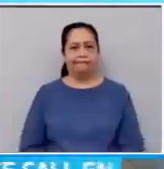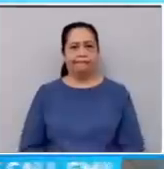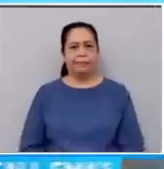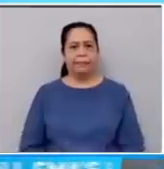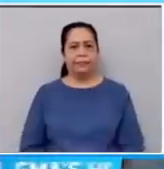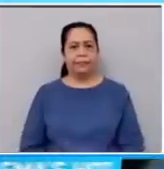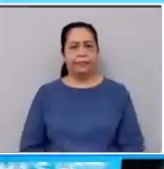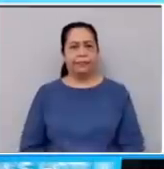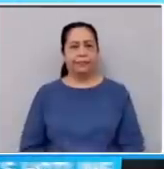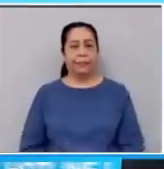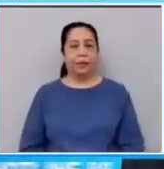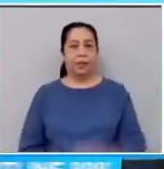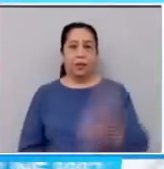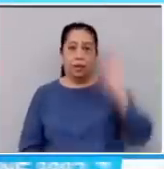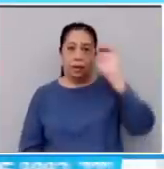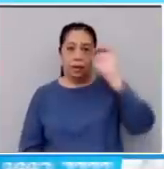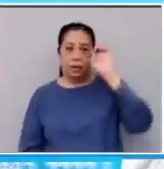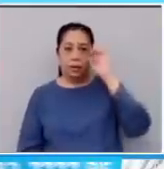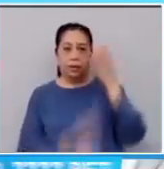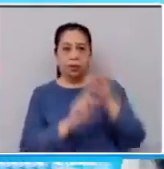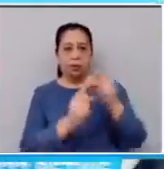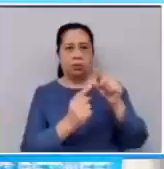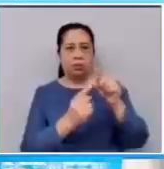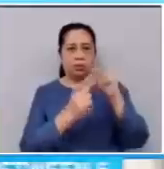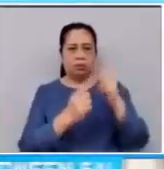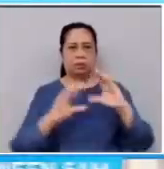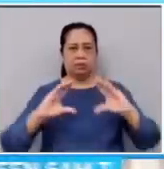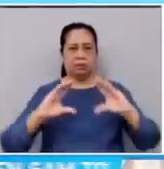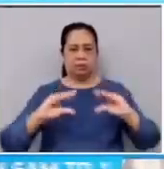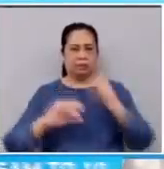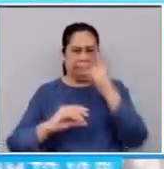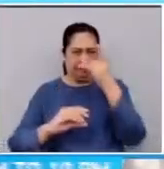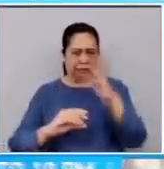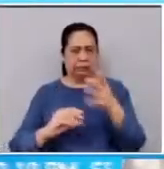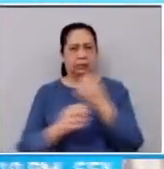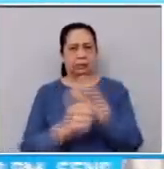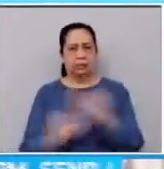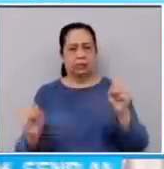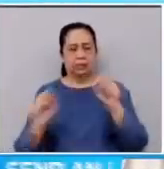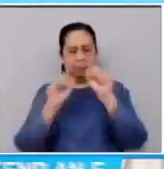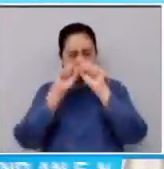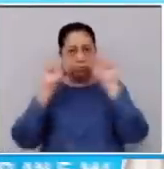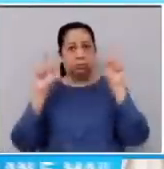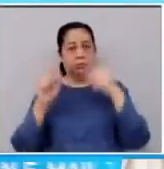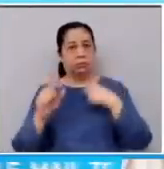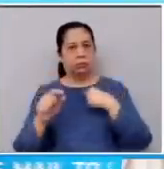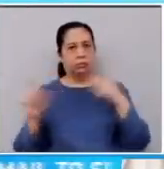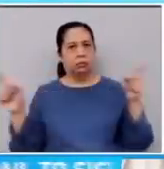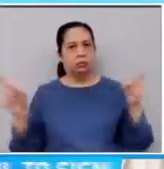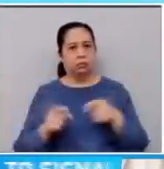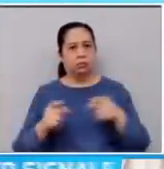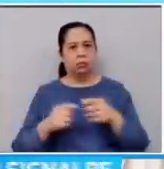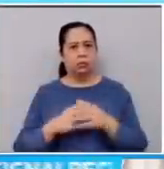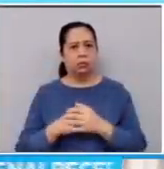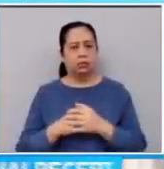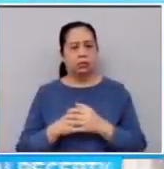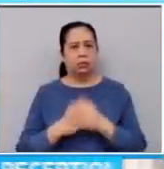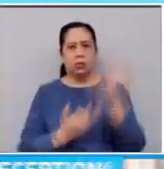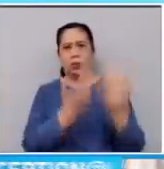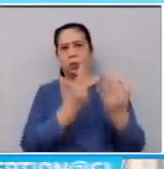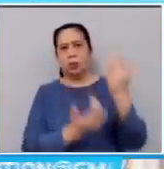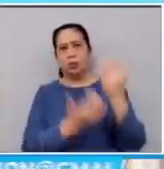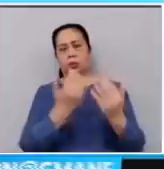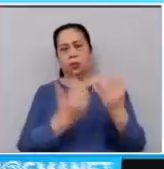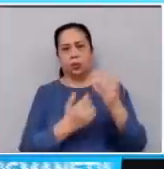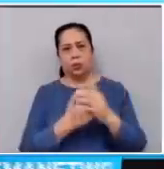Si Mang Eduardo tangyang hinigaan ang kutsyo ng naisalba. Pagising ko, bigla na lang may apoy. Tumakbo ako